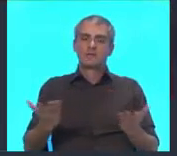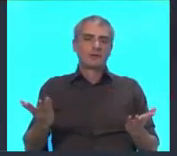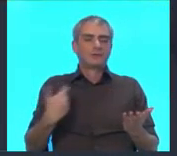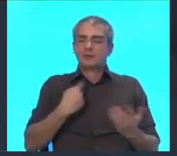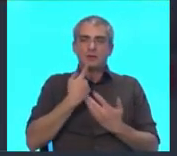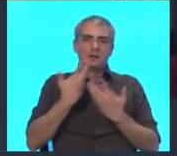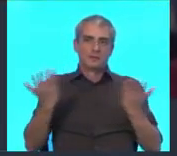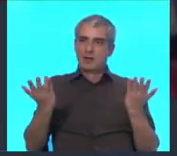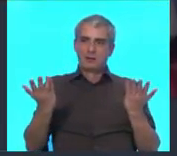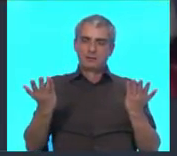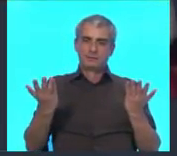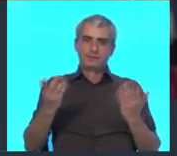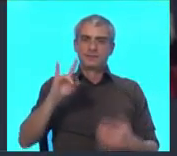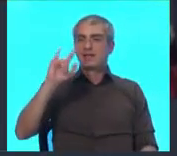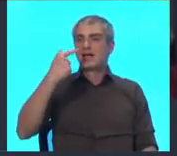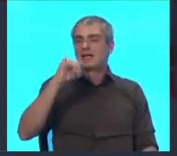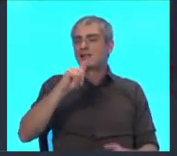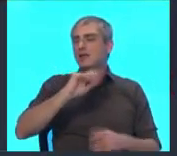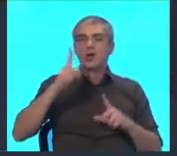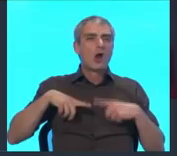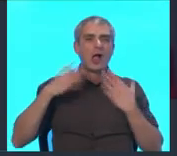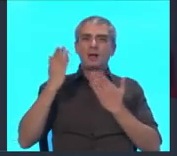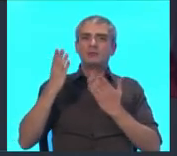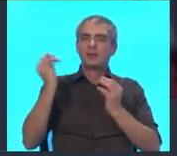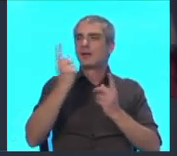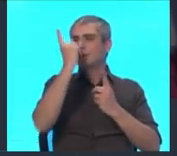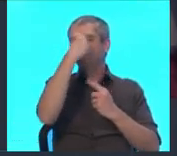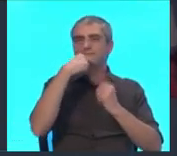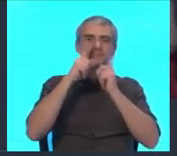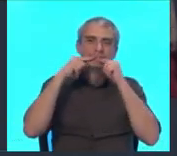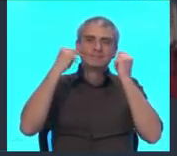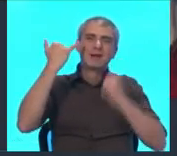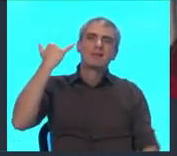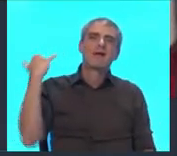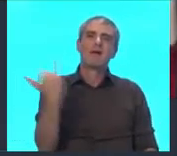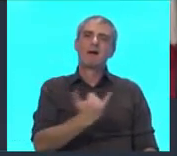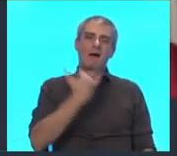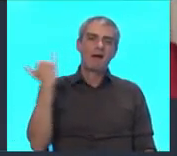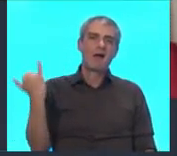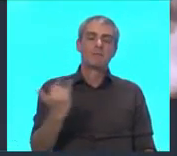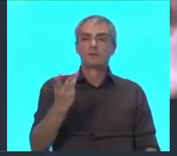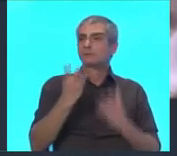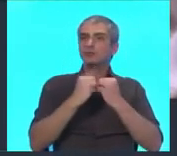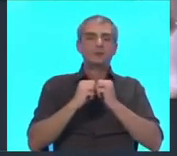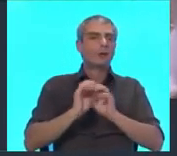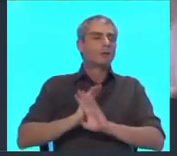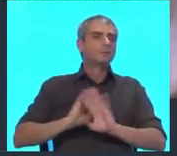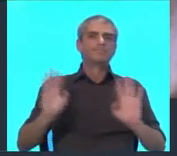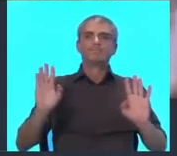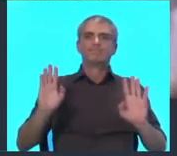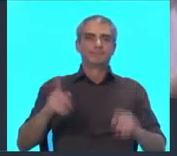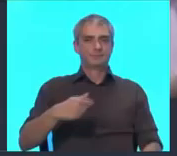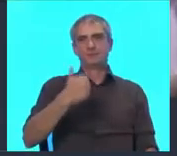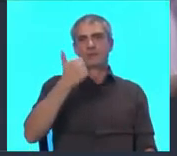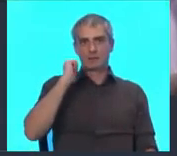להגיד. וחגית, כל החיים שלה עם חיוך על הפנים, כל הזמן משפחה, אין מה להגיד. זה קרה אתמול קצת